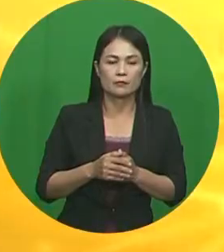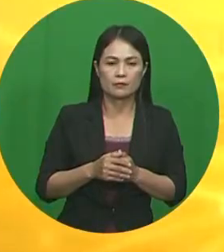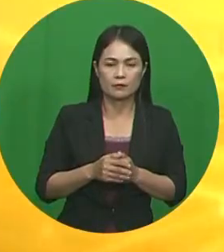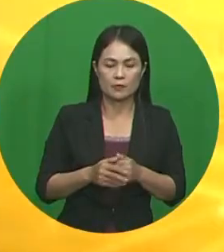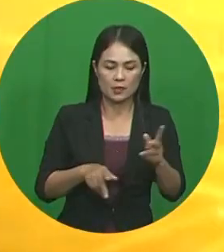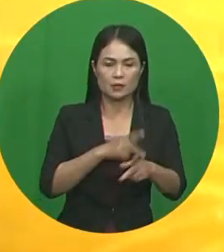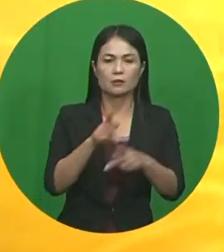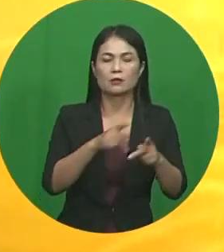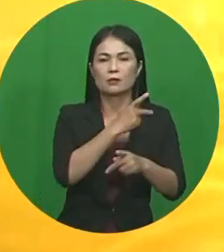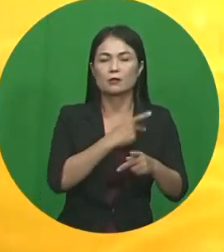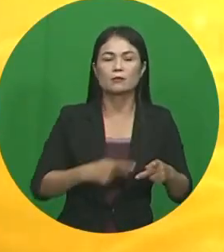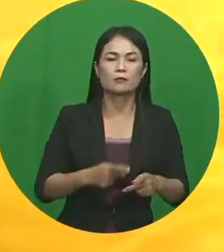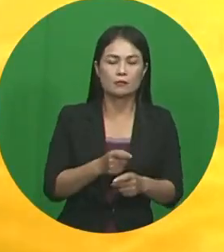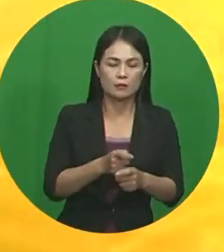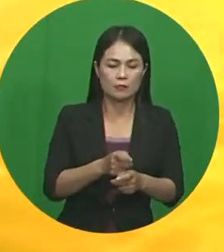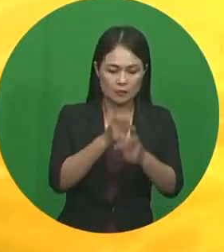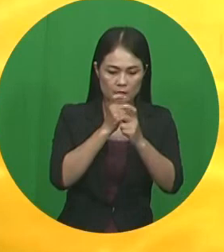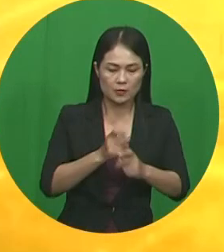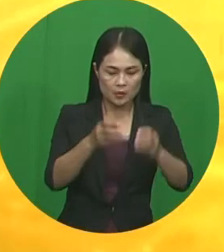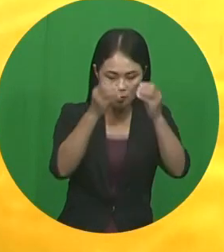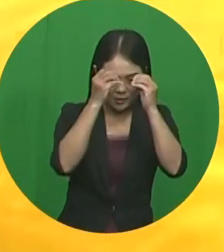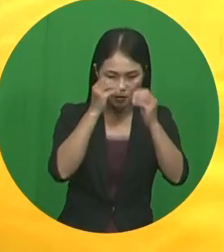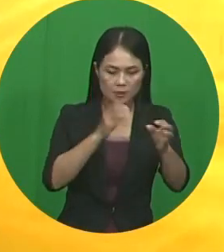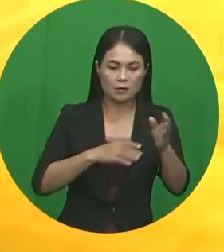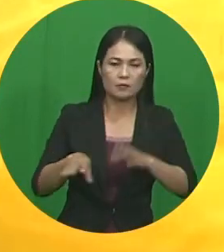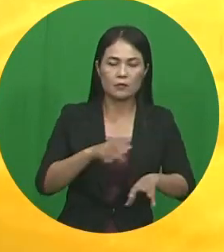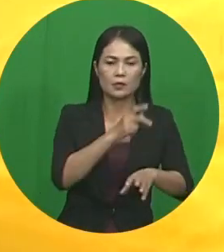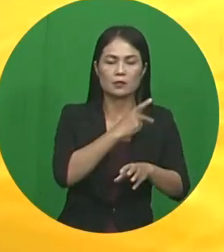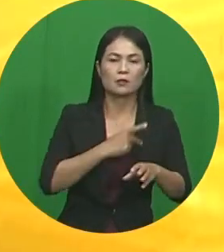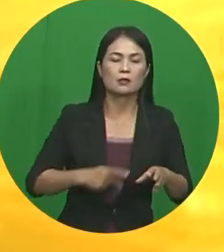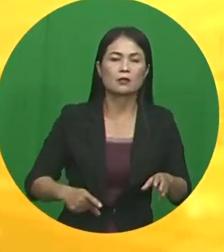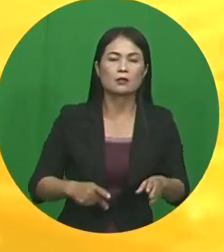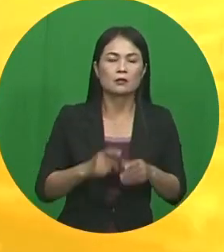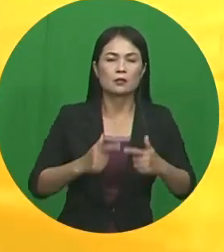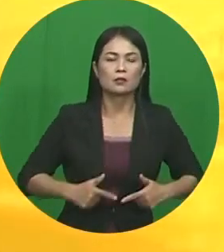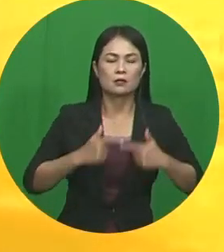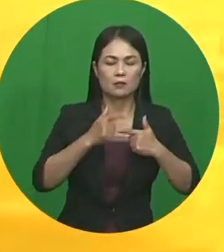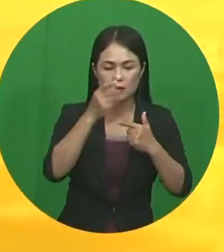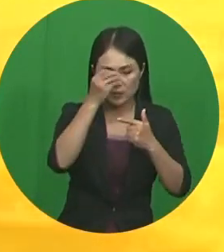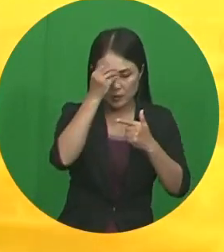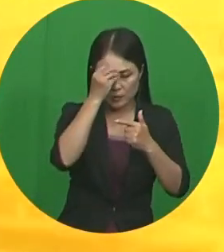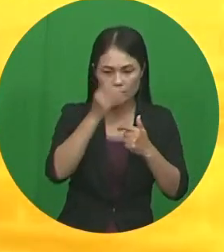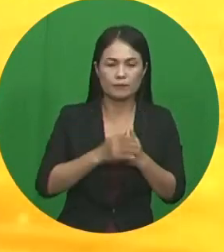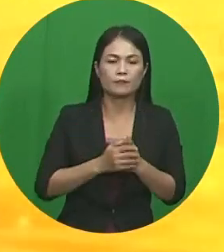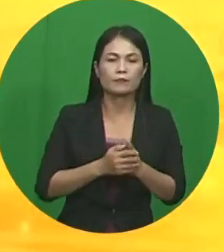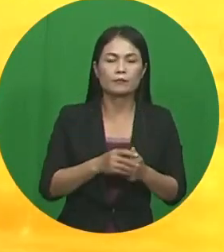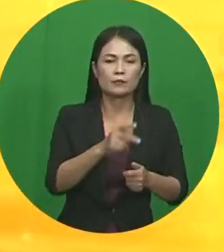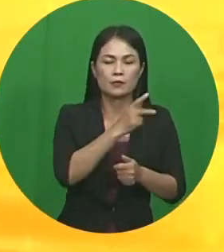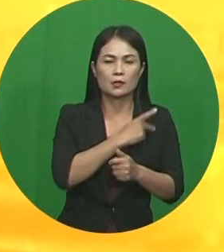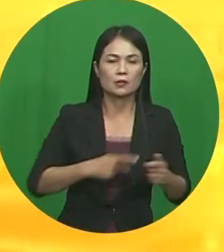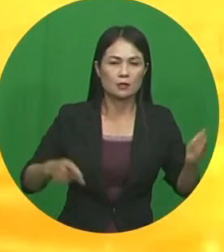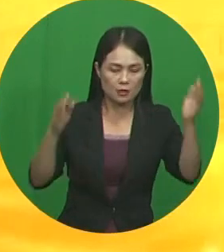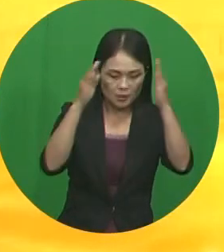ទរទេសនិកជនជាទីគោរពព័ត៌មានព្រះរាជសកម្មភាពព្រះករុណាជាអង្គម្ចាស់ជីវិតលើត្បូងព្រះមហាក្